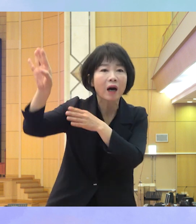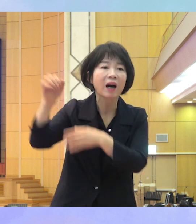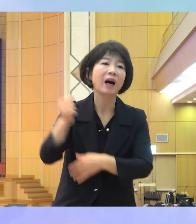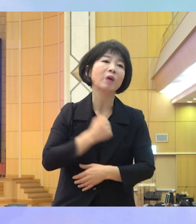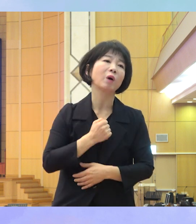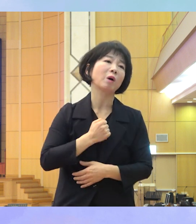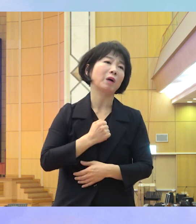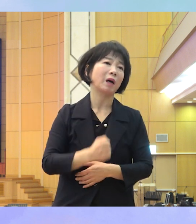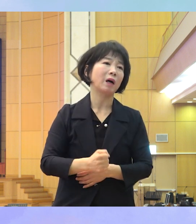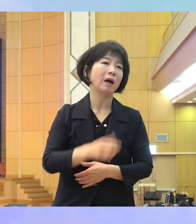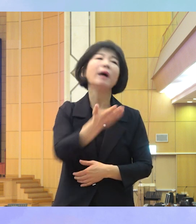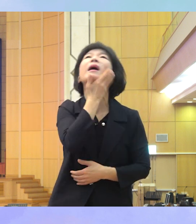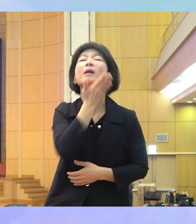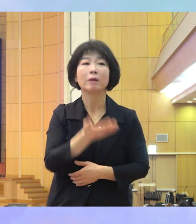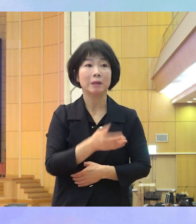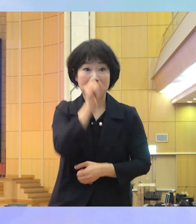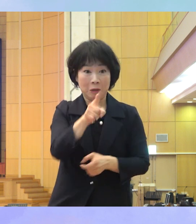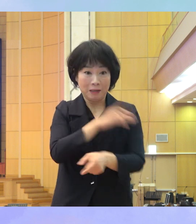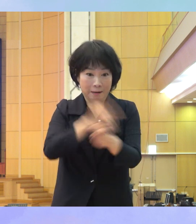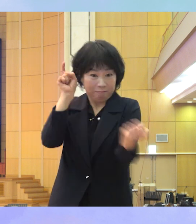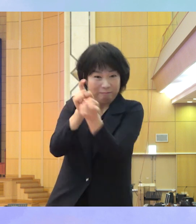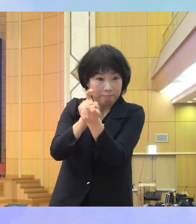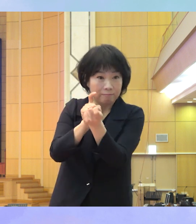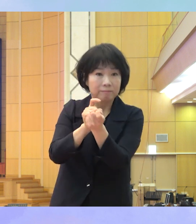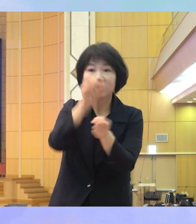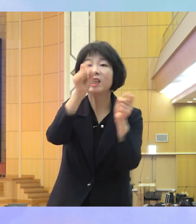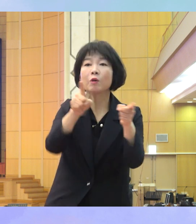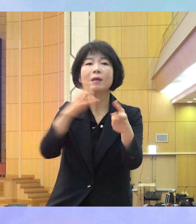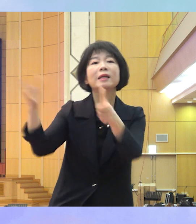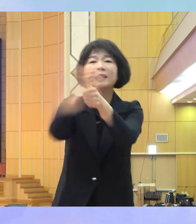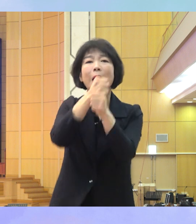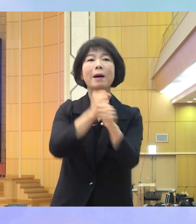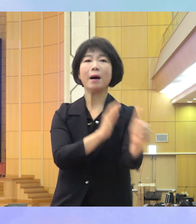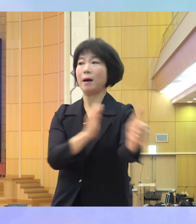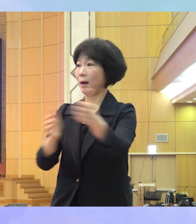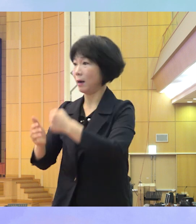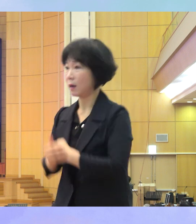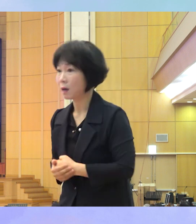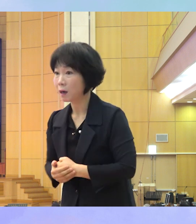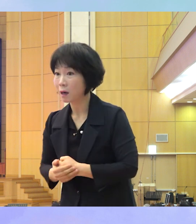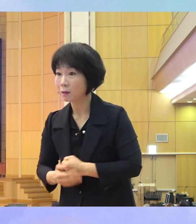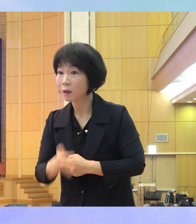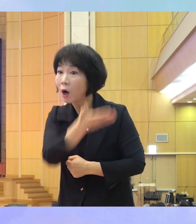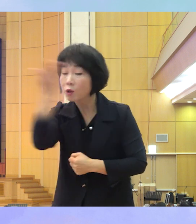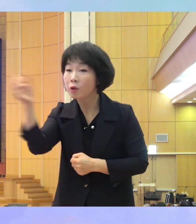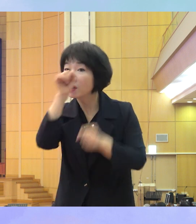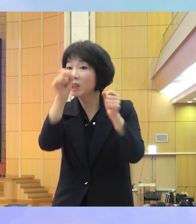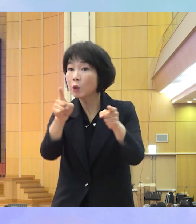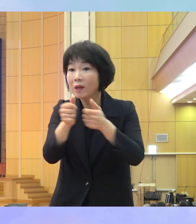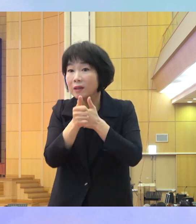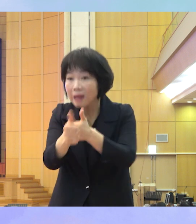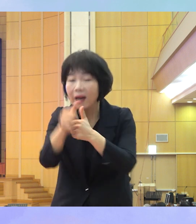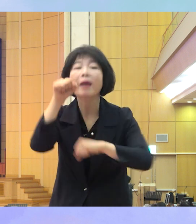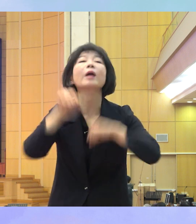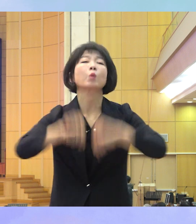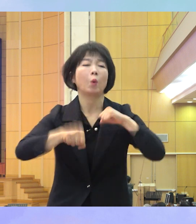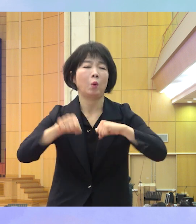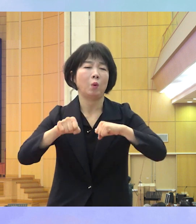기회를 잘 만나야 돼요. 기회를 포착해야 되는 것입니다. 너는 기회를 따라